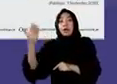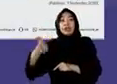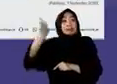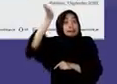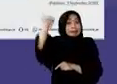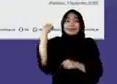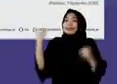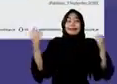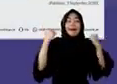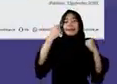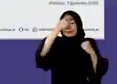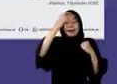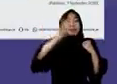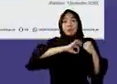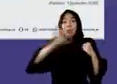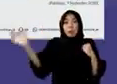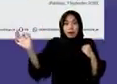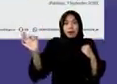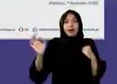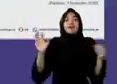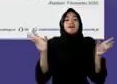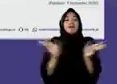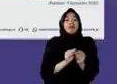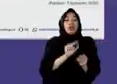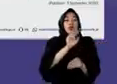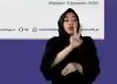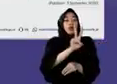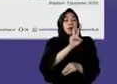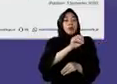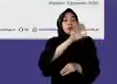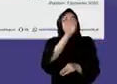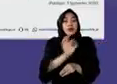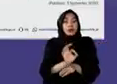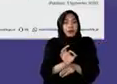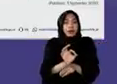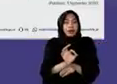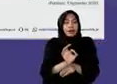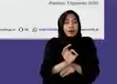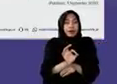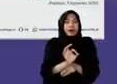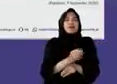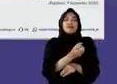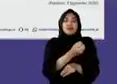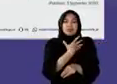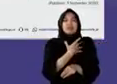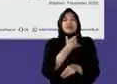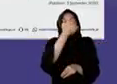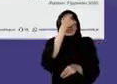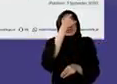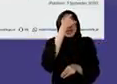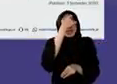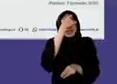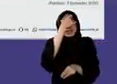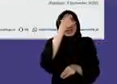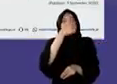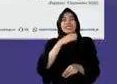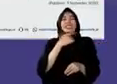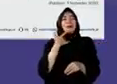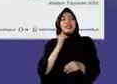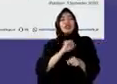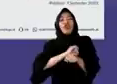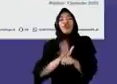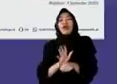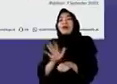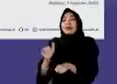sehat, 20%-nya atau 1 di antara 5 melaporkan menderita beberapa gejala yang